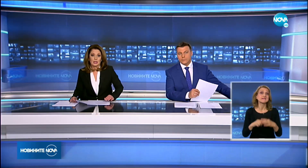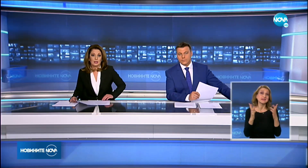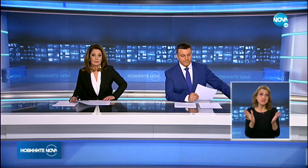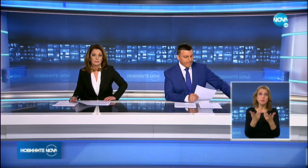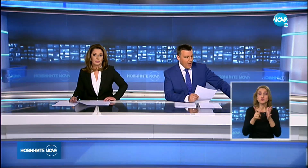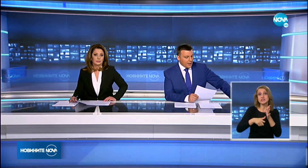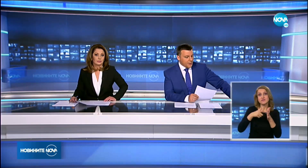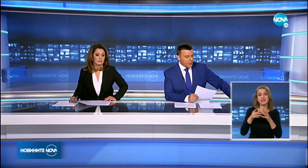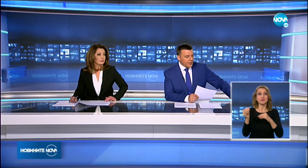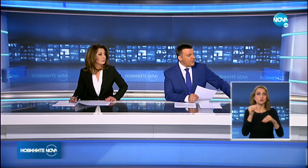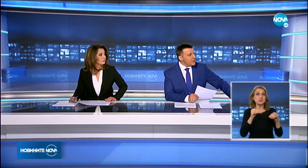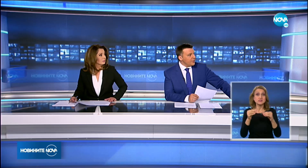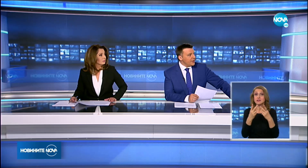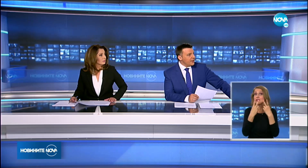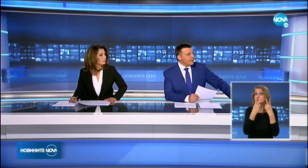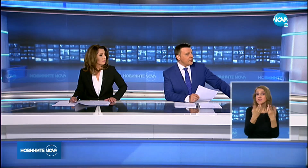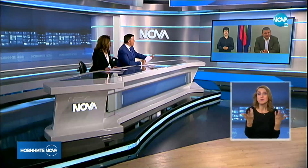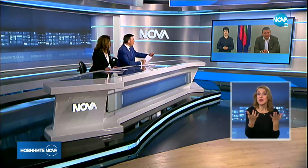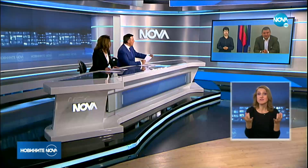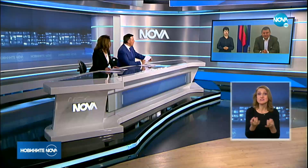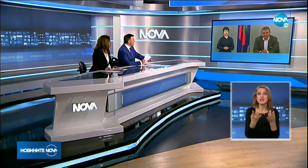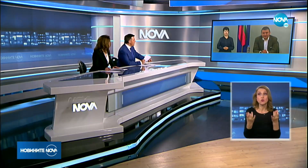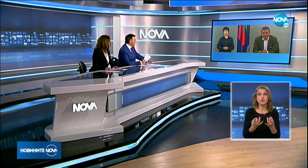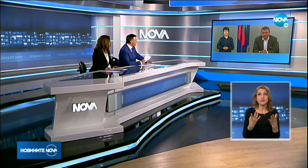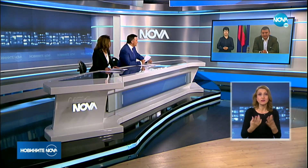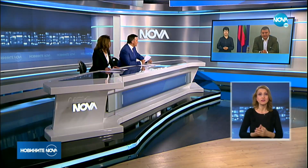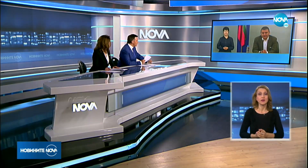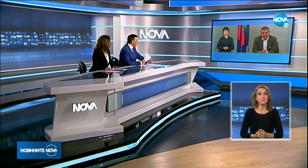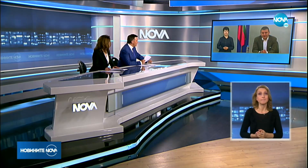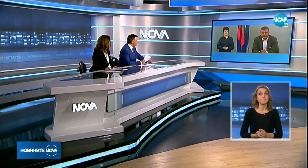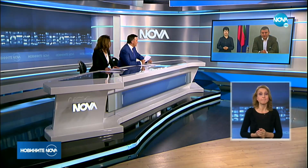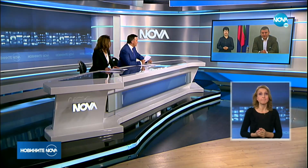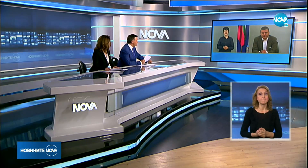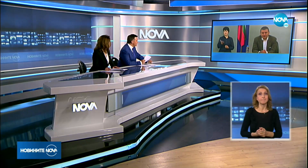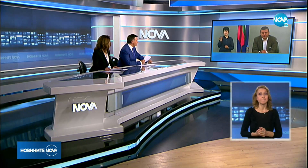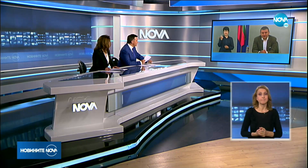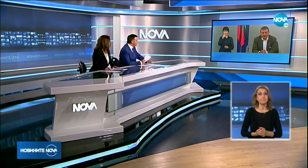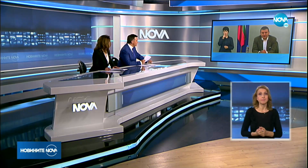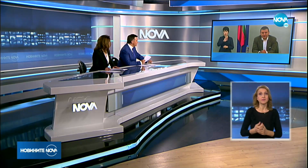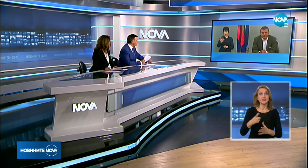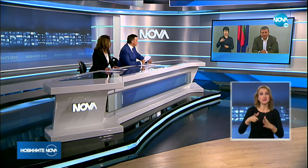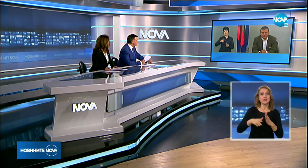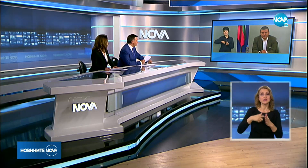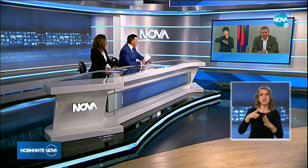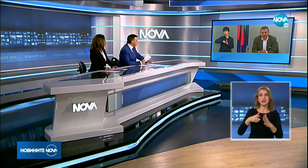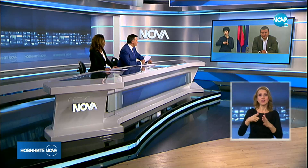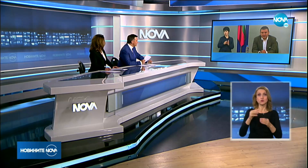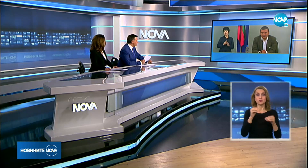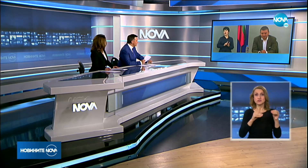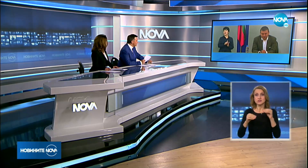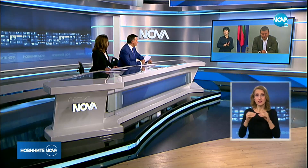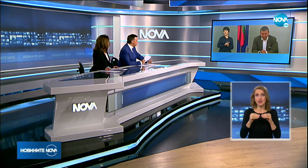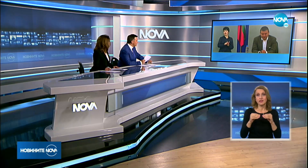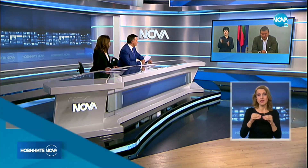Специализираното отделение... Да чуем какви са новините. Владислав Горанов, министр на финансите, говори в момента. Извареното заседание на